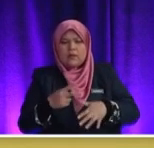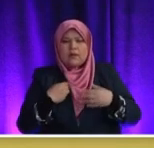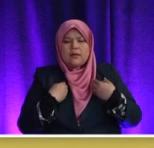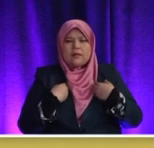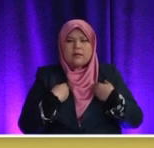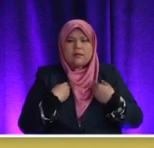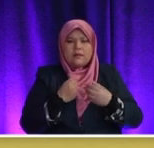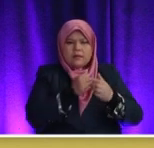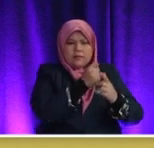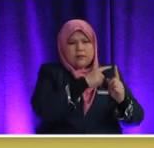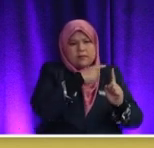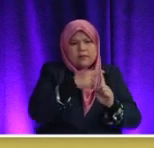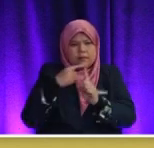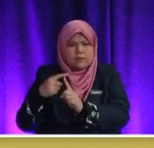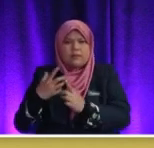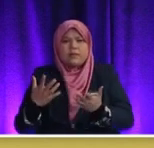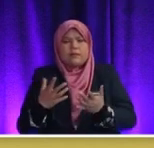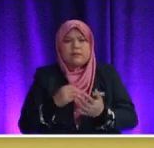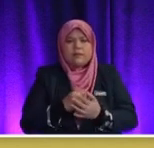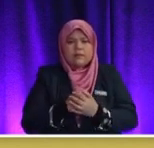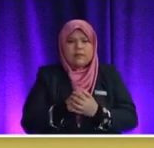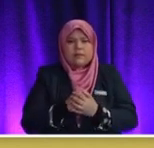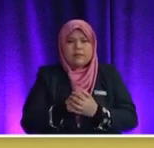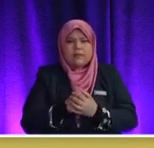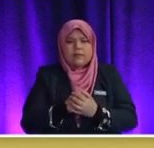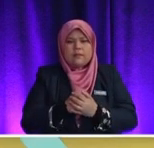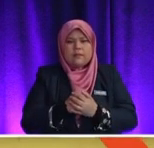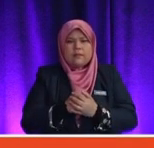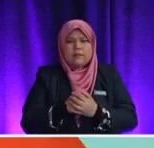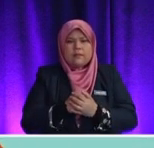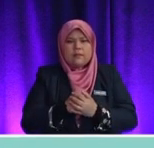berlaku pada menonton emite dan juga bila chord